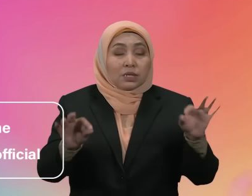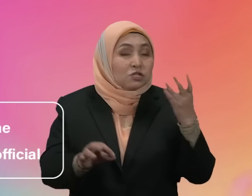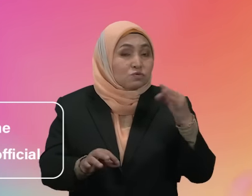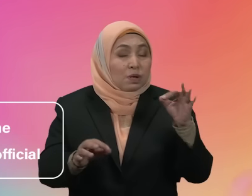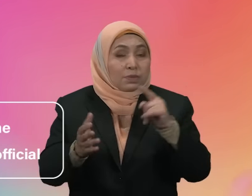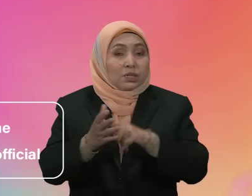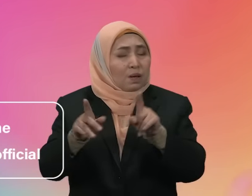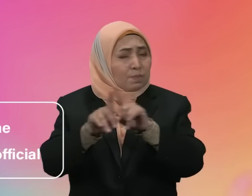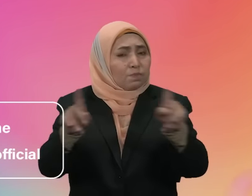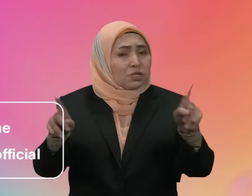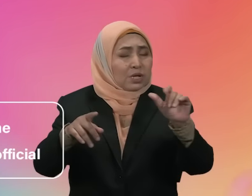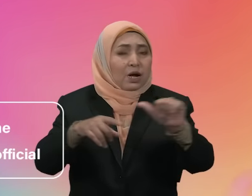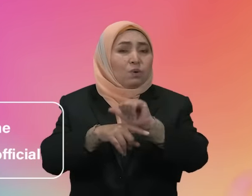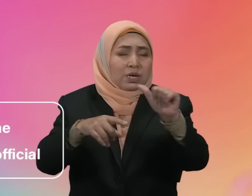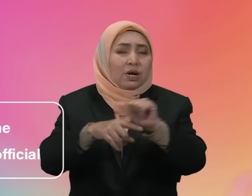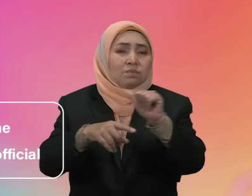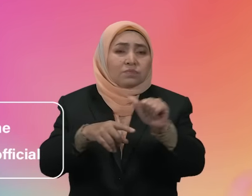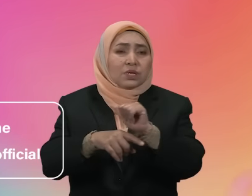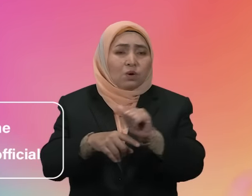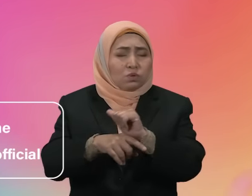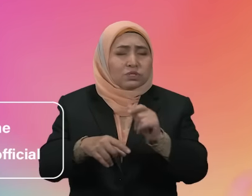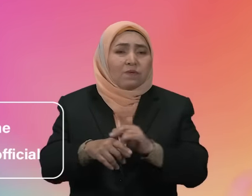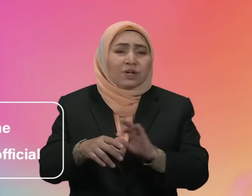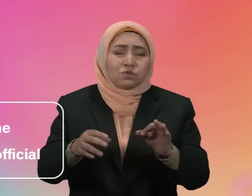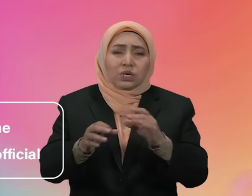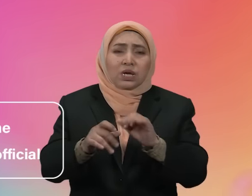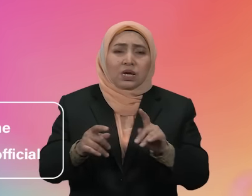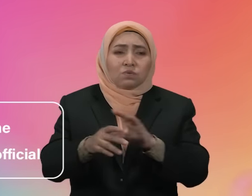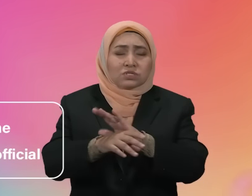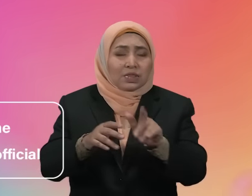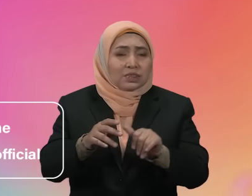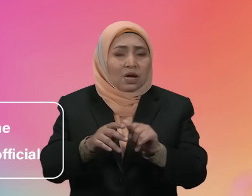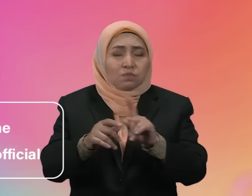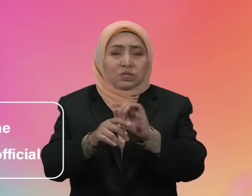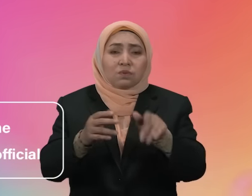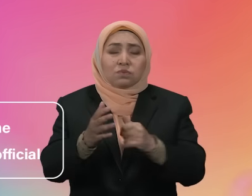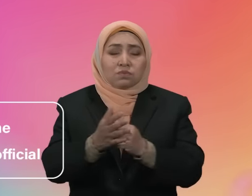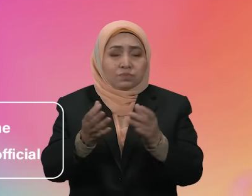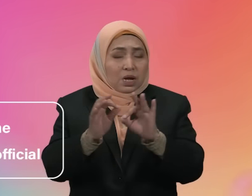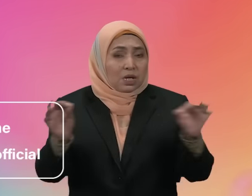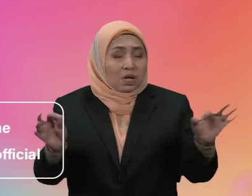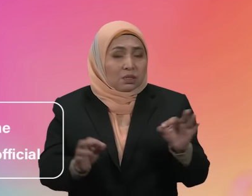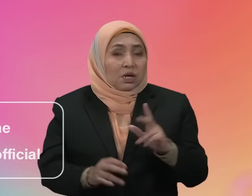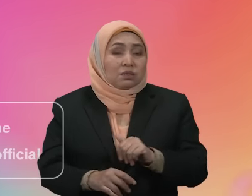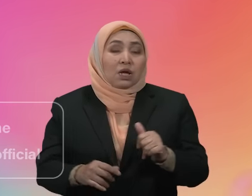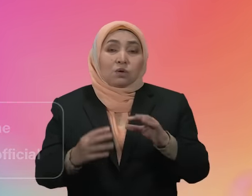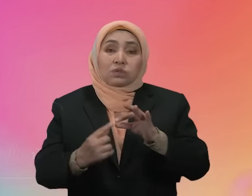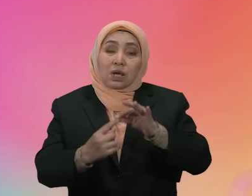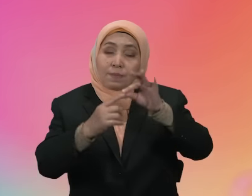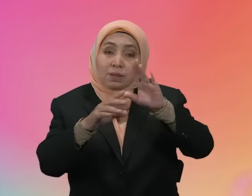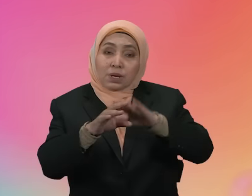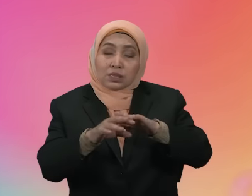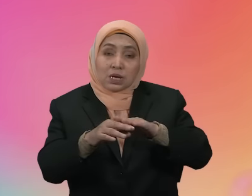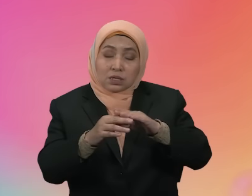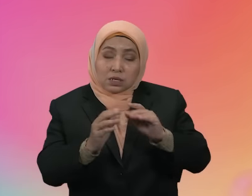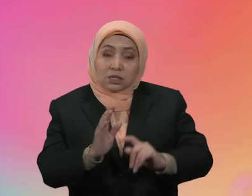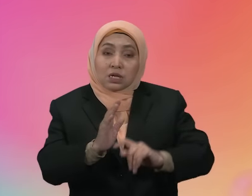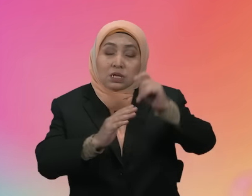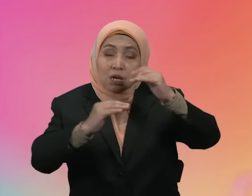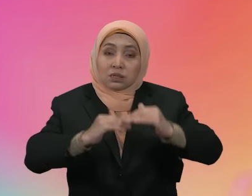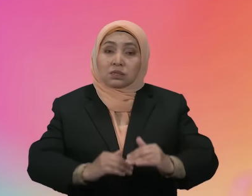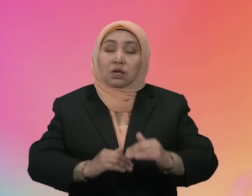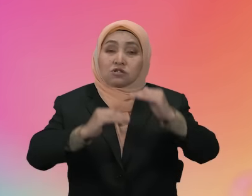ini, perbezaan amalan yang dilakukan orang kafir dan orang mukmin, dan seterusnya pada ayat yang ke-20 itu, keutamaan berjihad dan ketinggian darjat